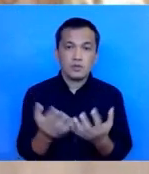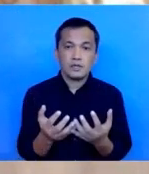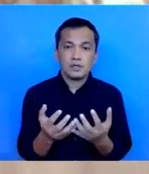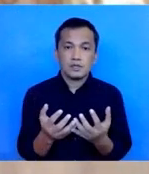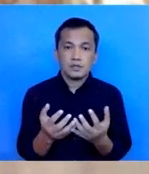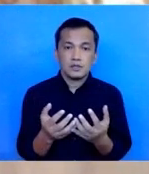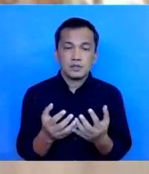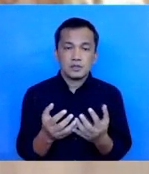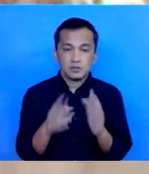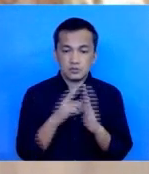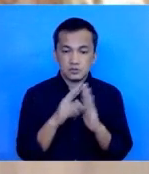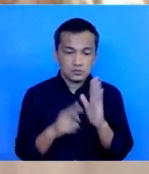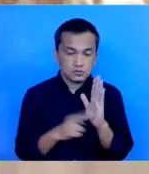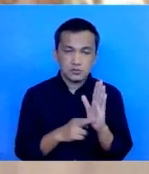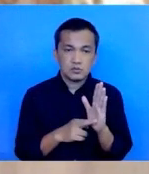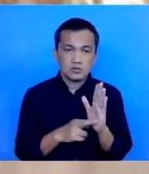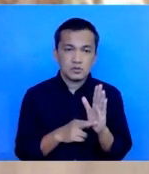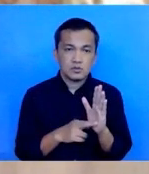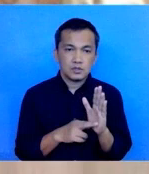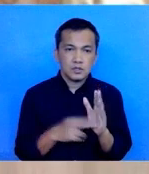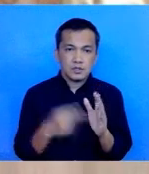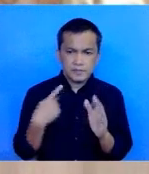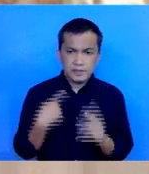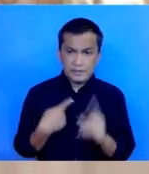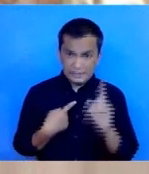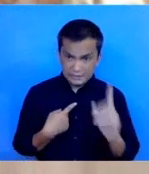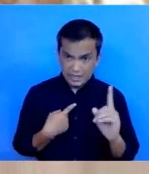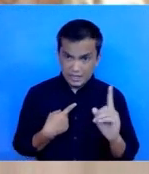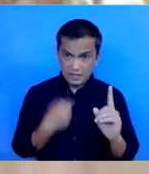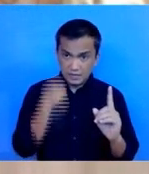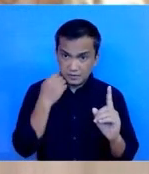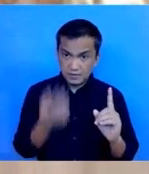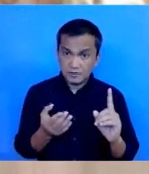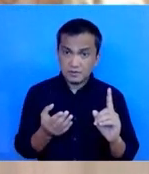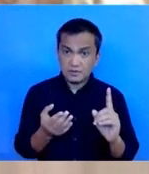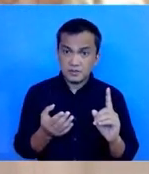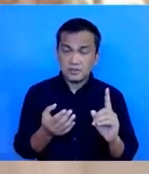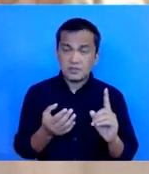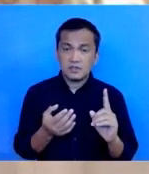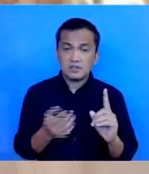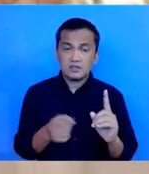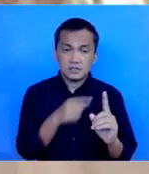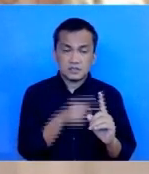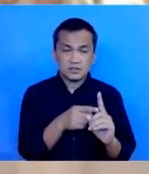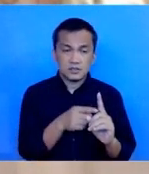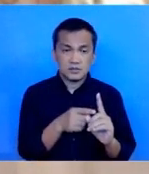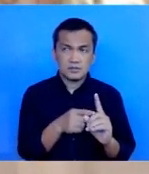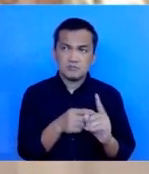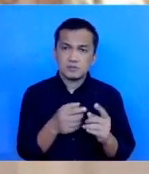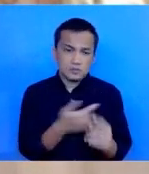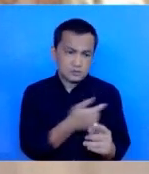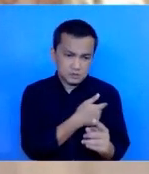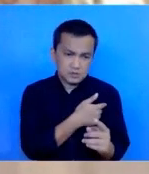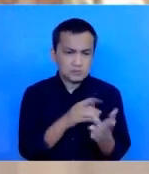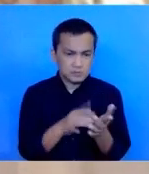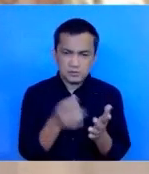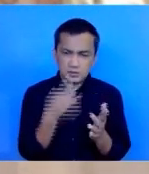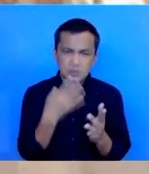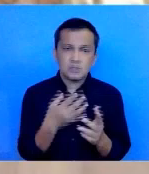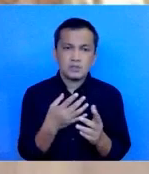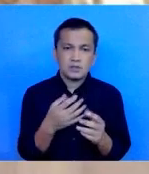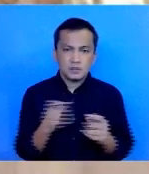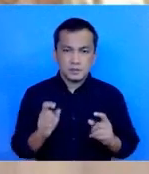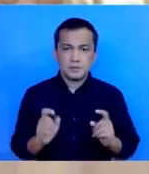rules. Pagka merong isang namatay na possibly linked to a medicine or vaccine, mabilisan po